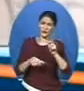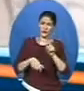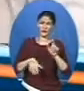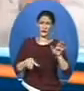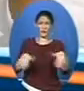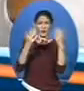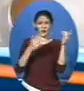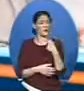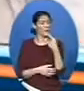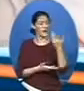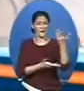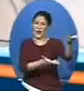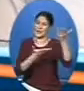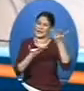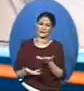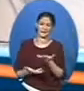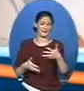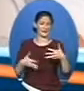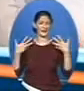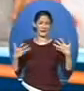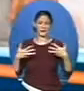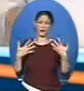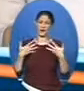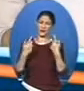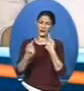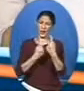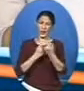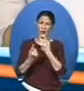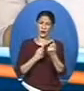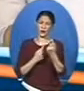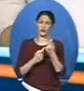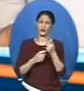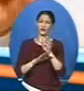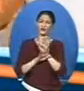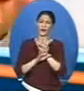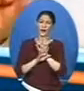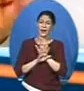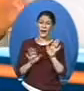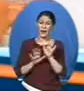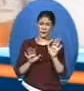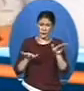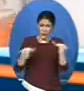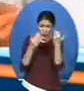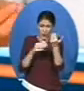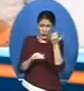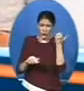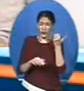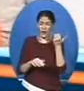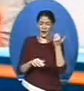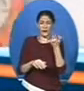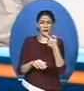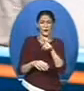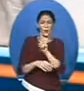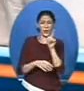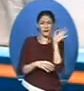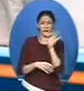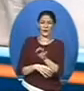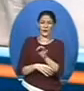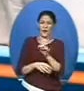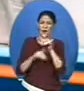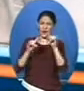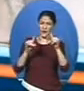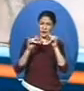וסהלן. יפה. אהלן וסהלן שנגיע בתוך זה לכך שרק המואזין של שעות הבוקר יהיה בו דציבלים מסוימים, או ייקבעו בו